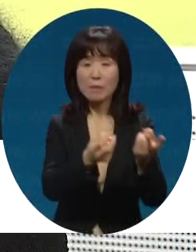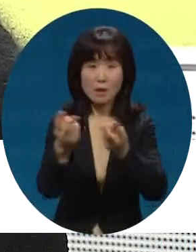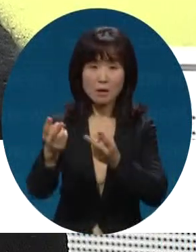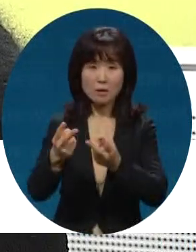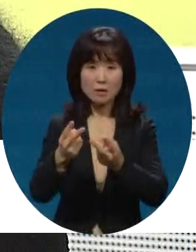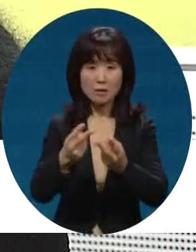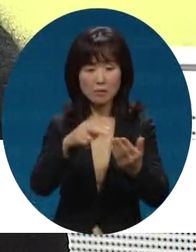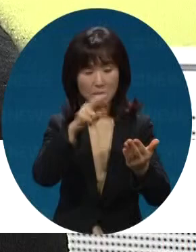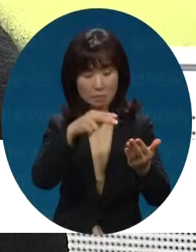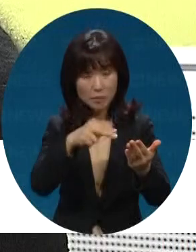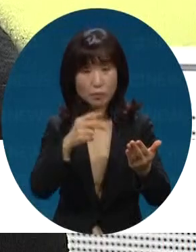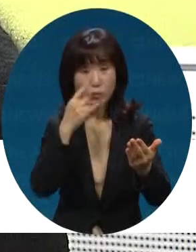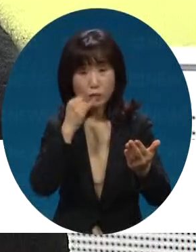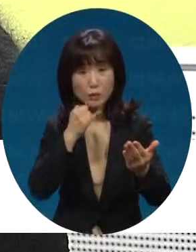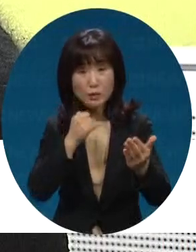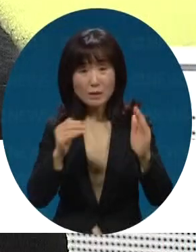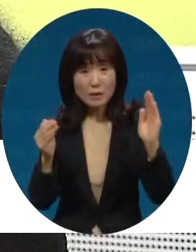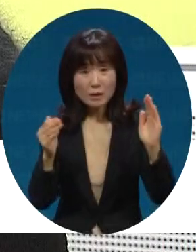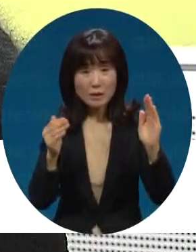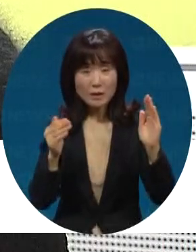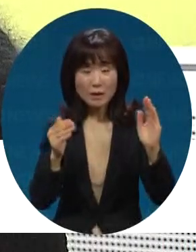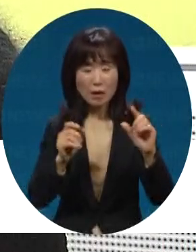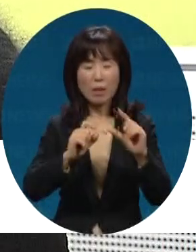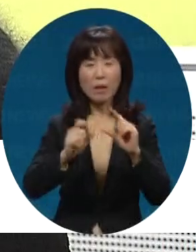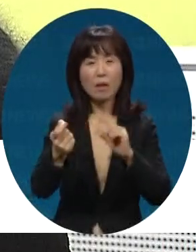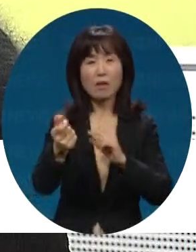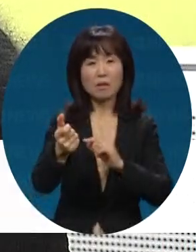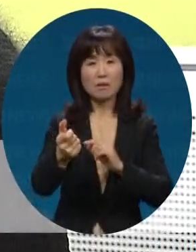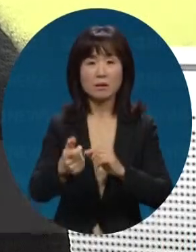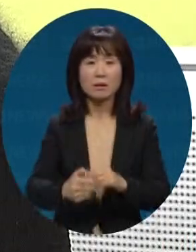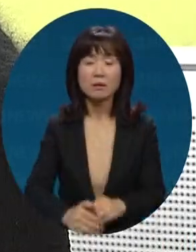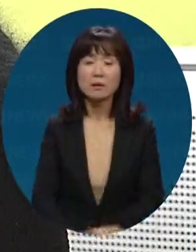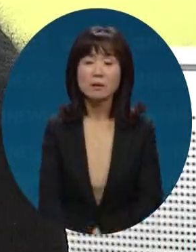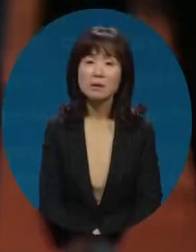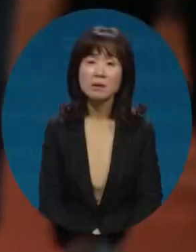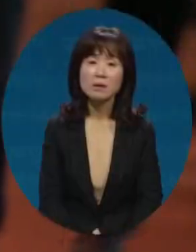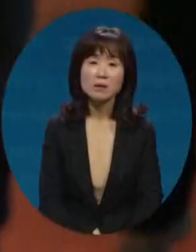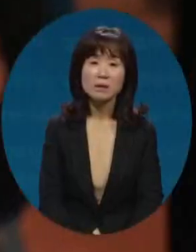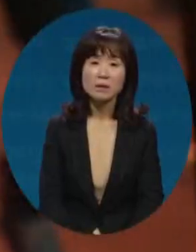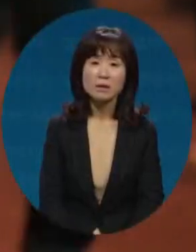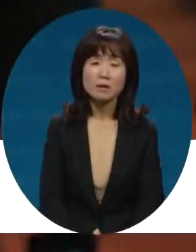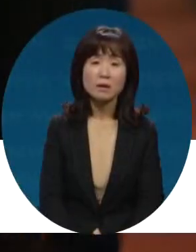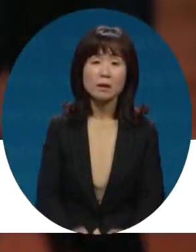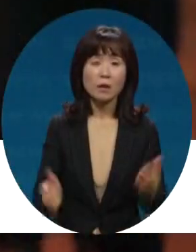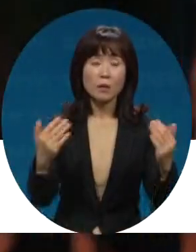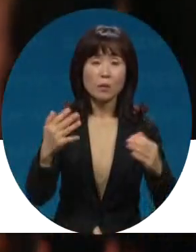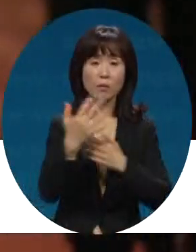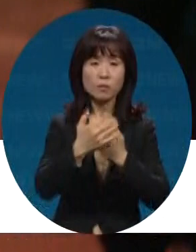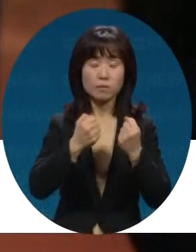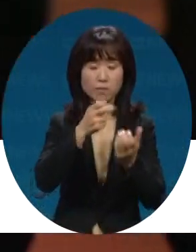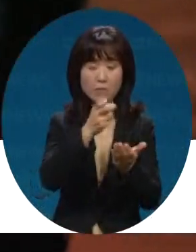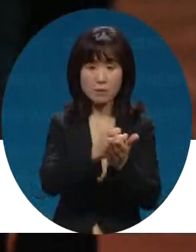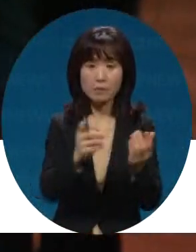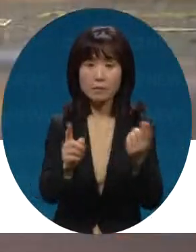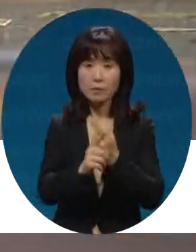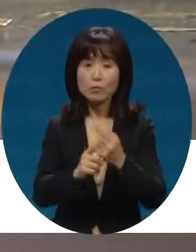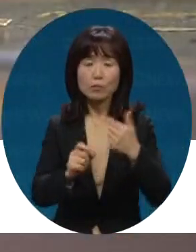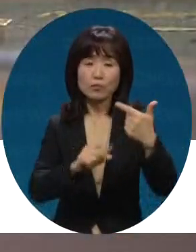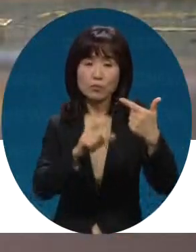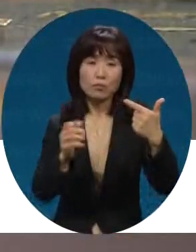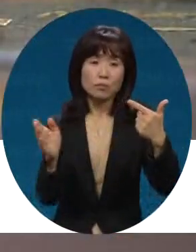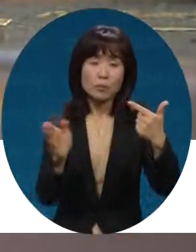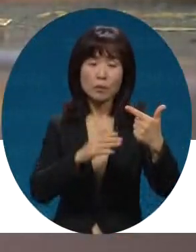꼼꼼히 읽는 학생들이나 학부모님들은 저는 한정적이라고 생각을 합니다 학교 보건법의 계정으로 올해